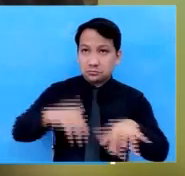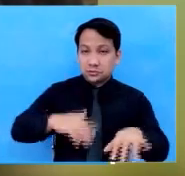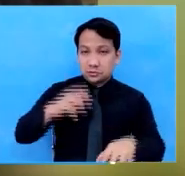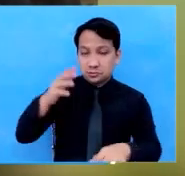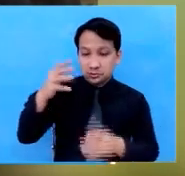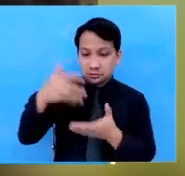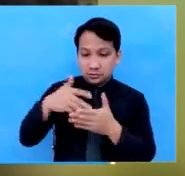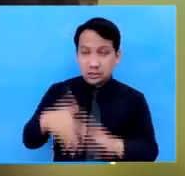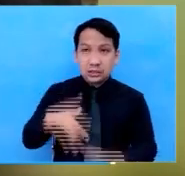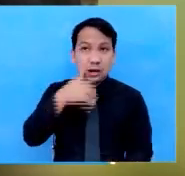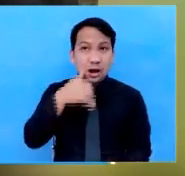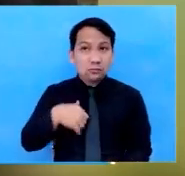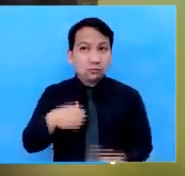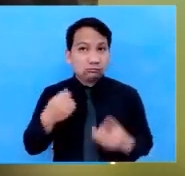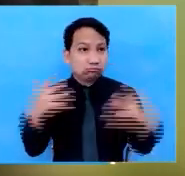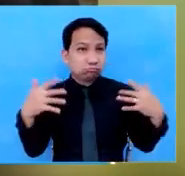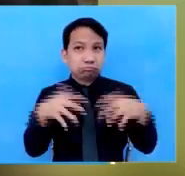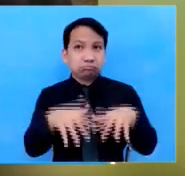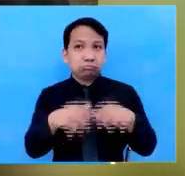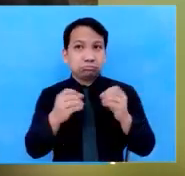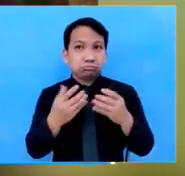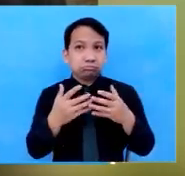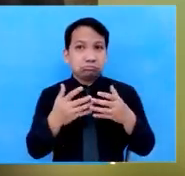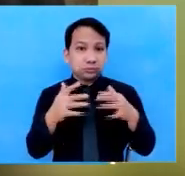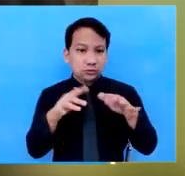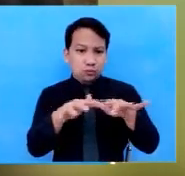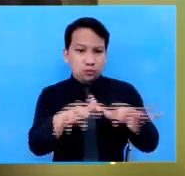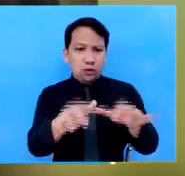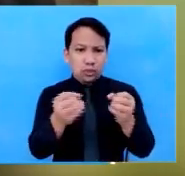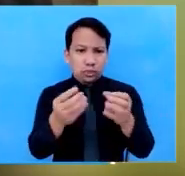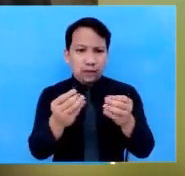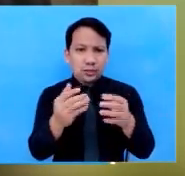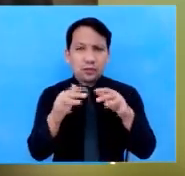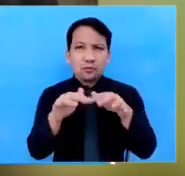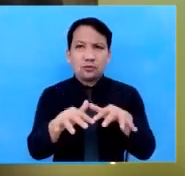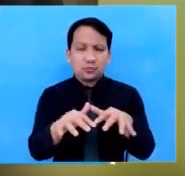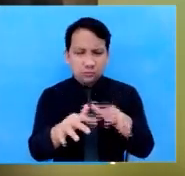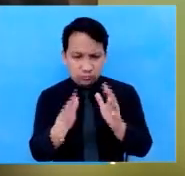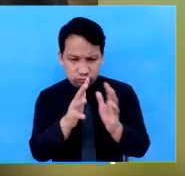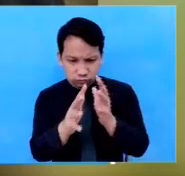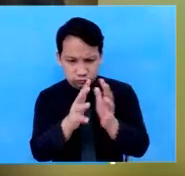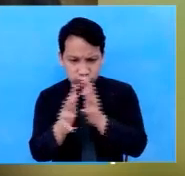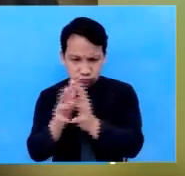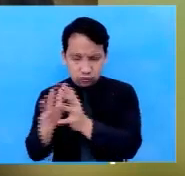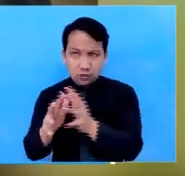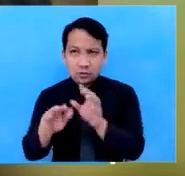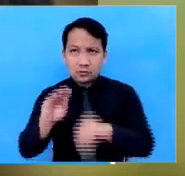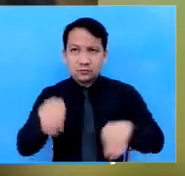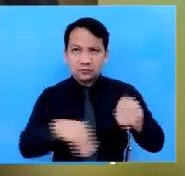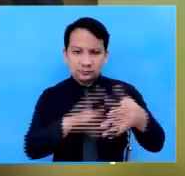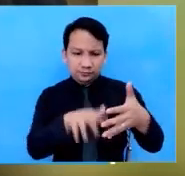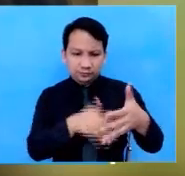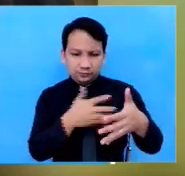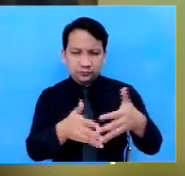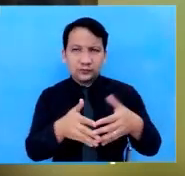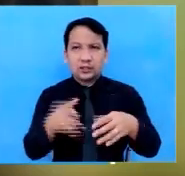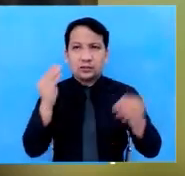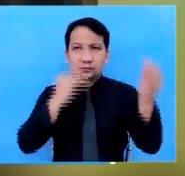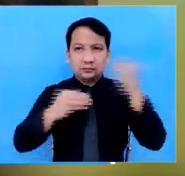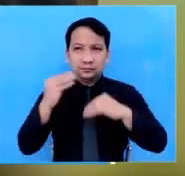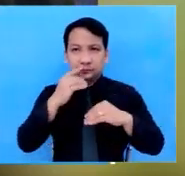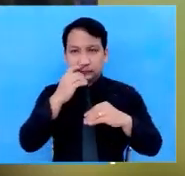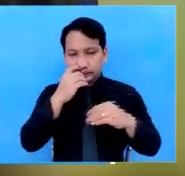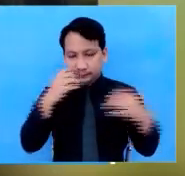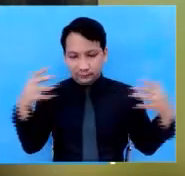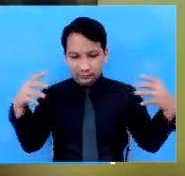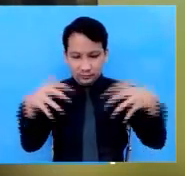kahapon maraming crowding na nangyari. Tapos nakita natin, napansin natin, yung sa pagpapalit ng shift, doon nagkakaproblema na nagsisiksikan at